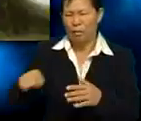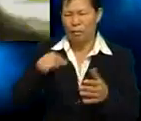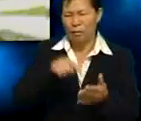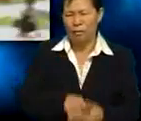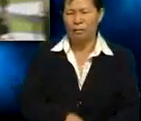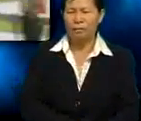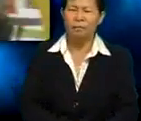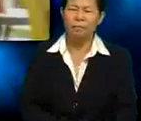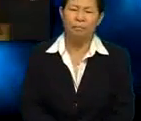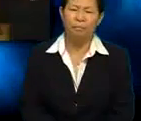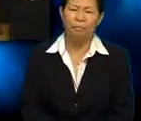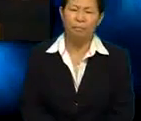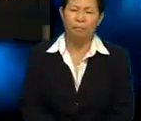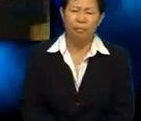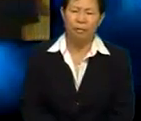James?